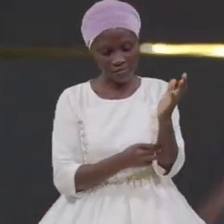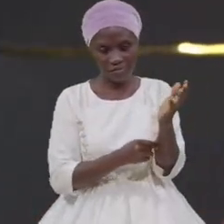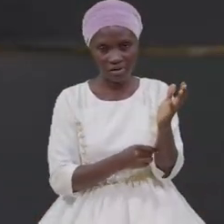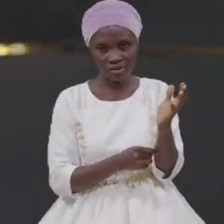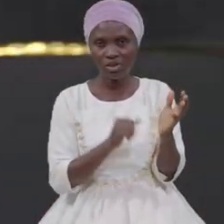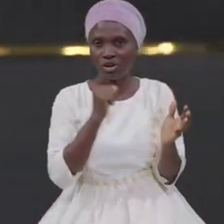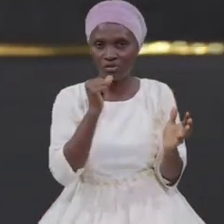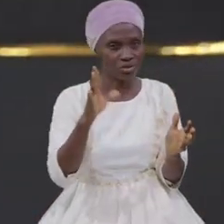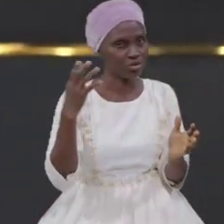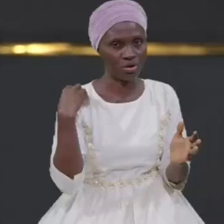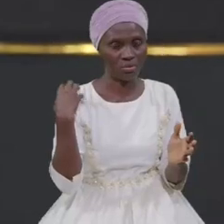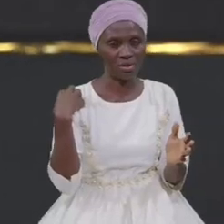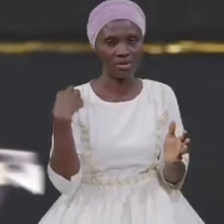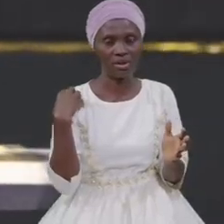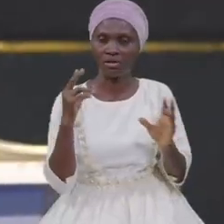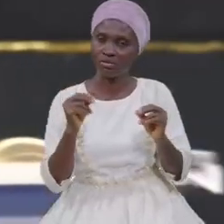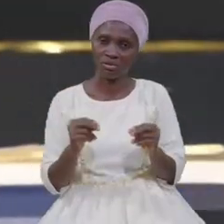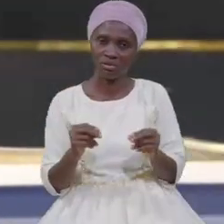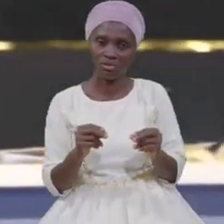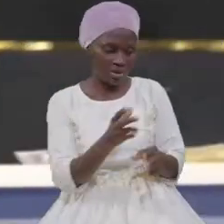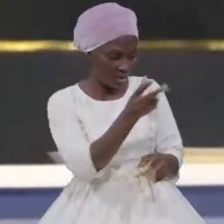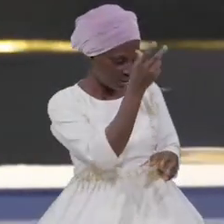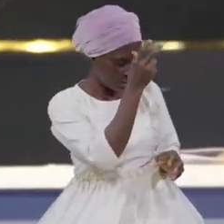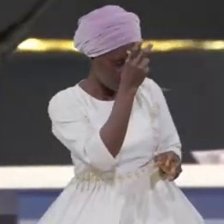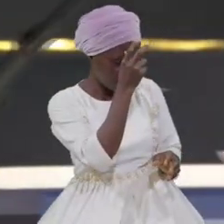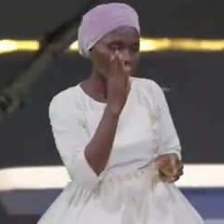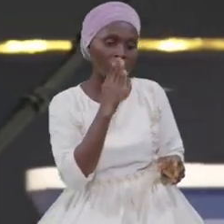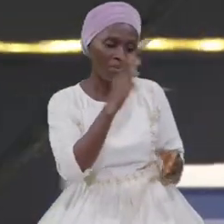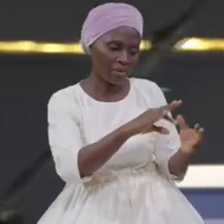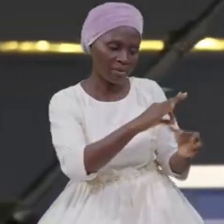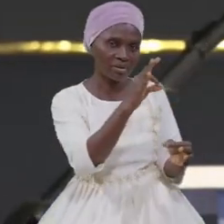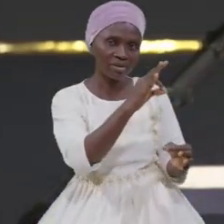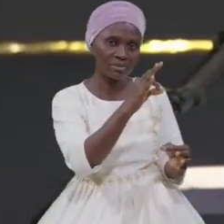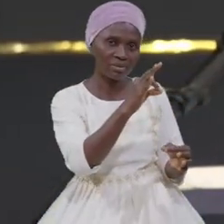pas. Satan, mauvais esprit, démon,